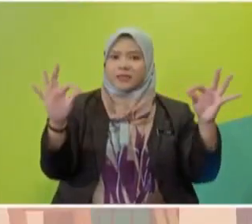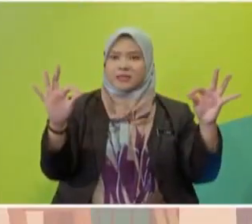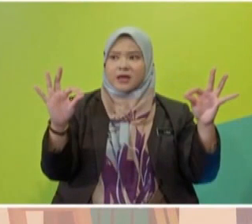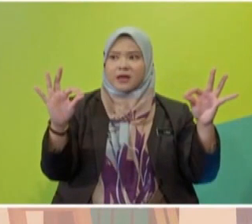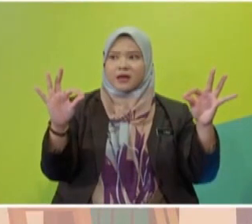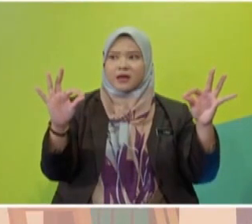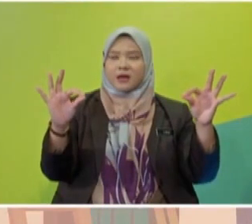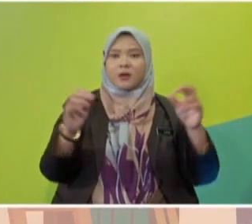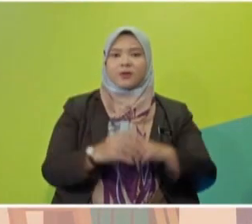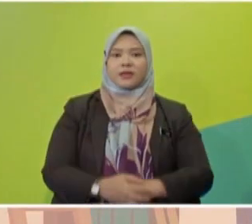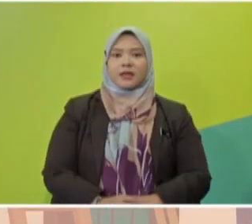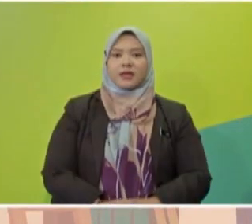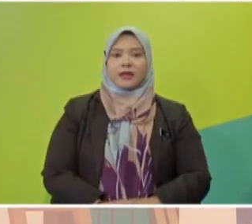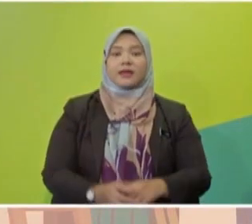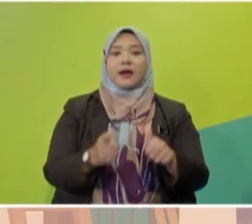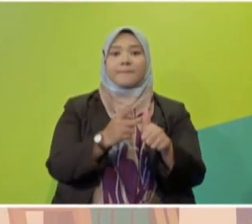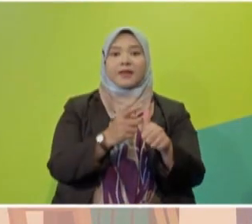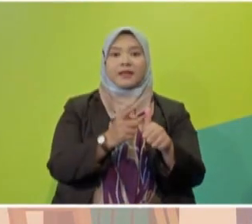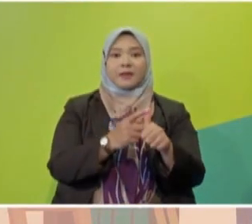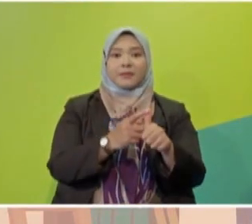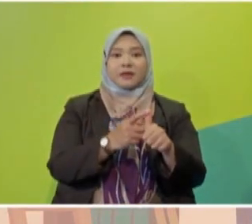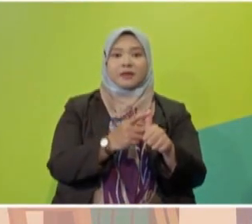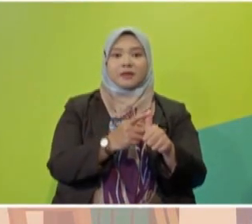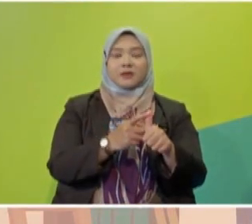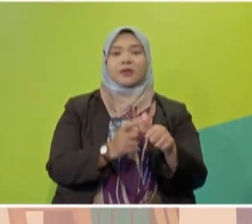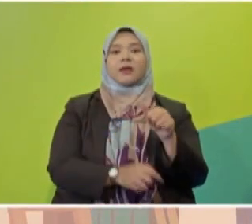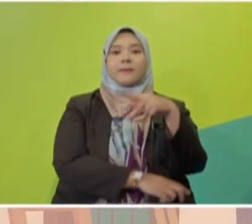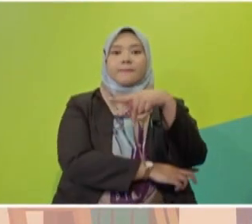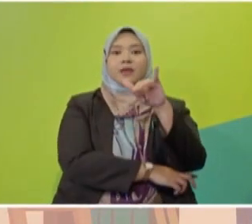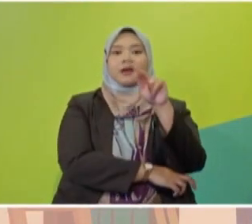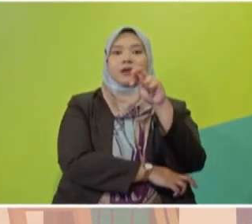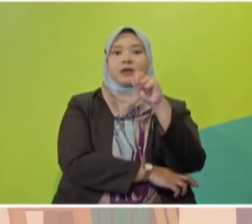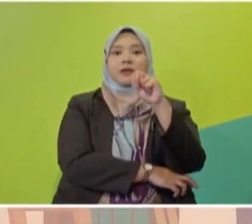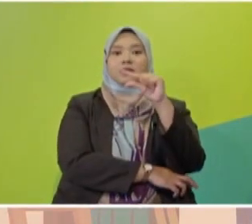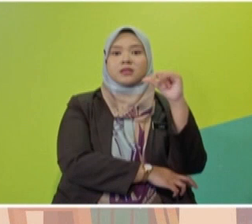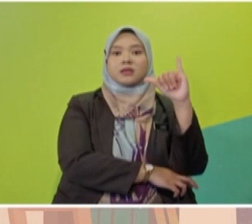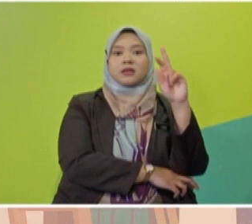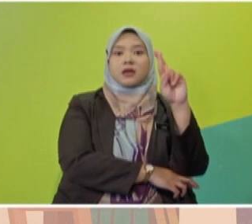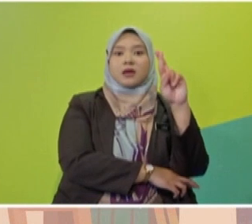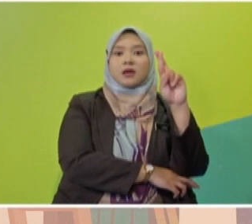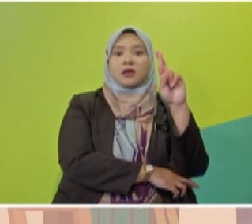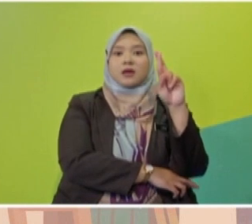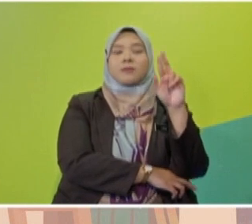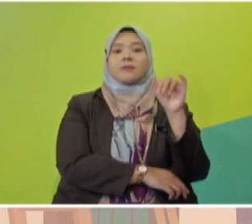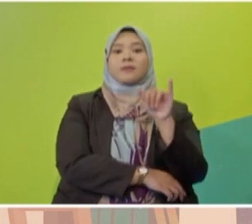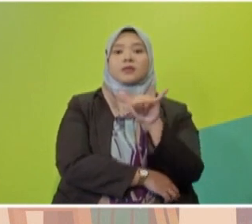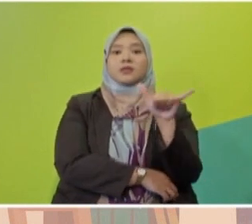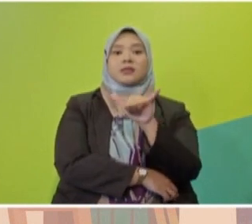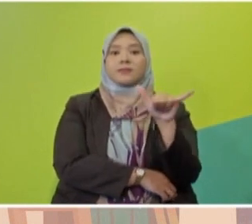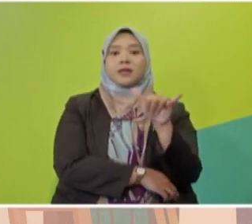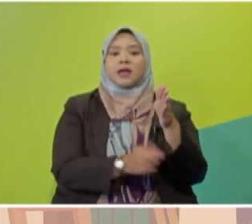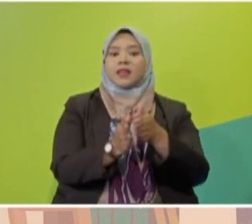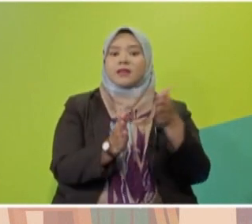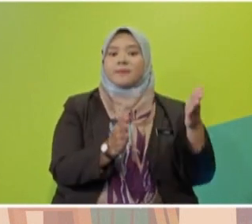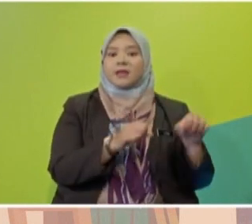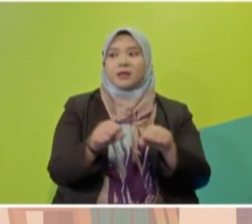adalah aliran air sungai. Pemburu burung ialah orang yang memburu burung. Nasib